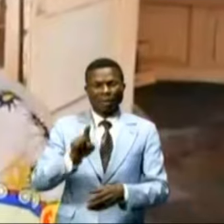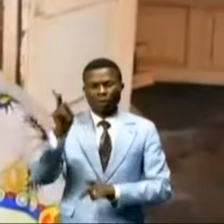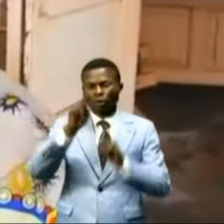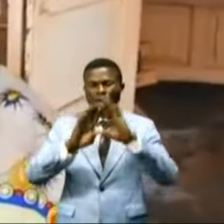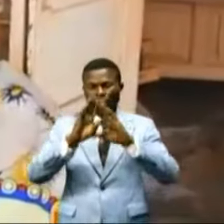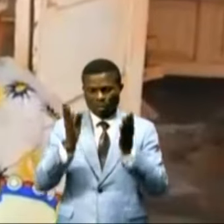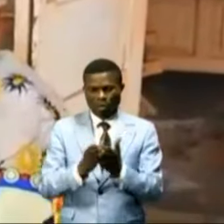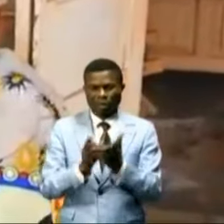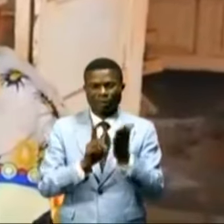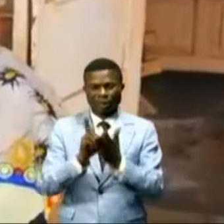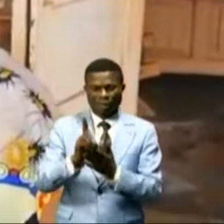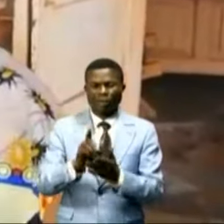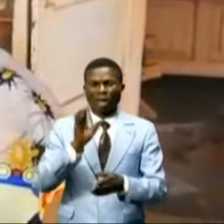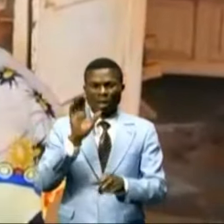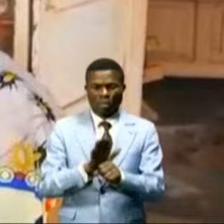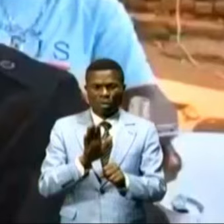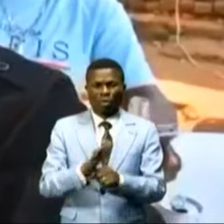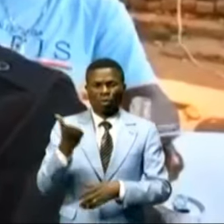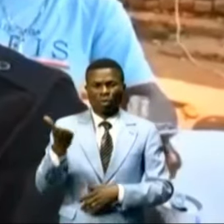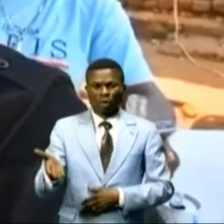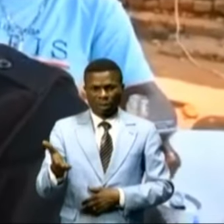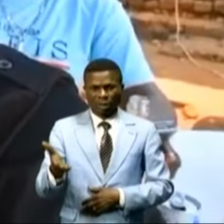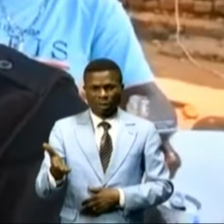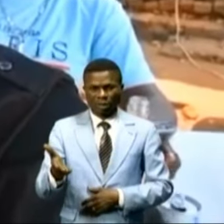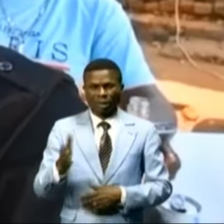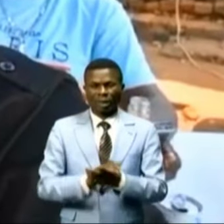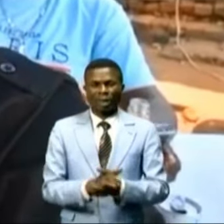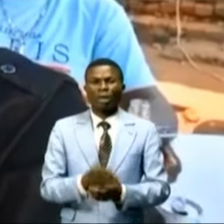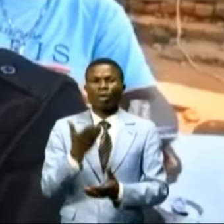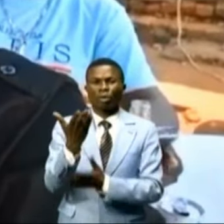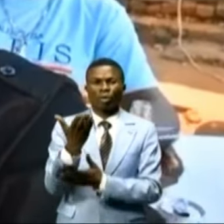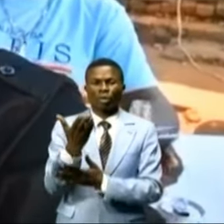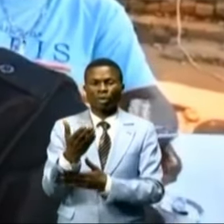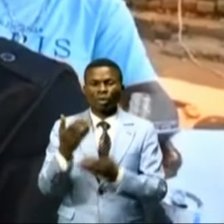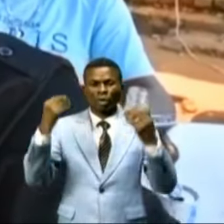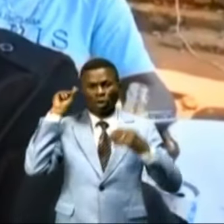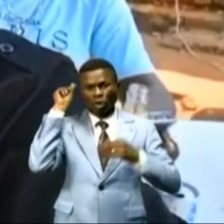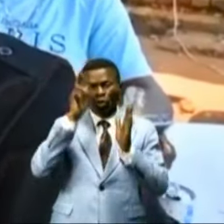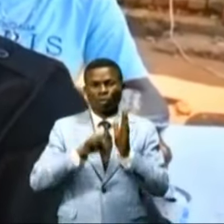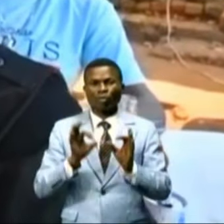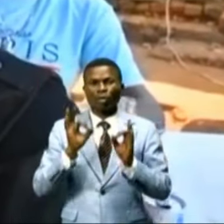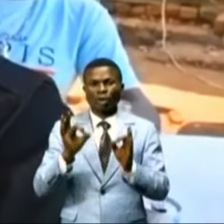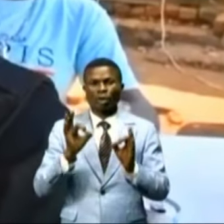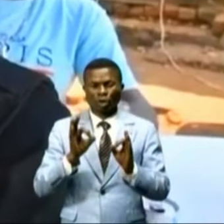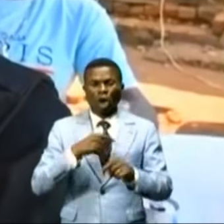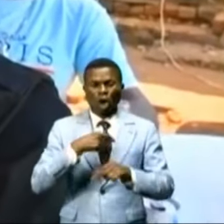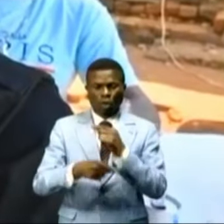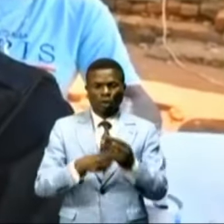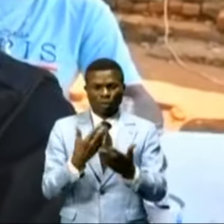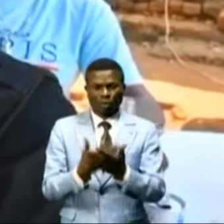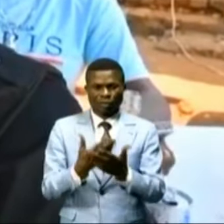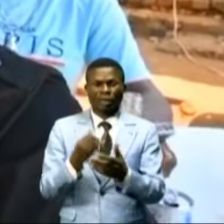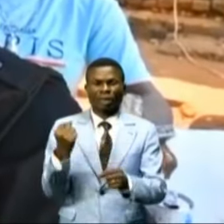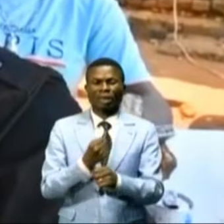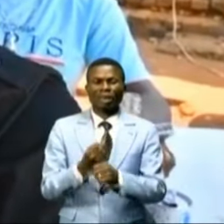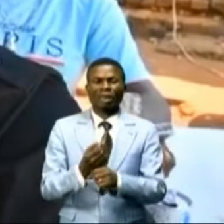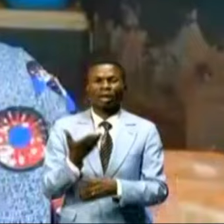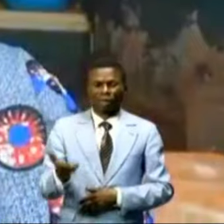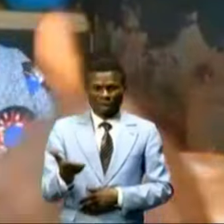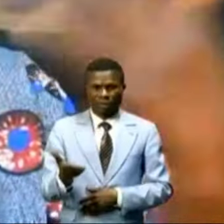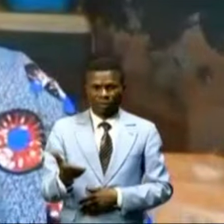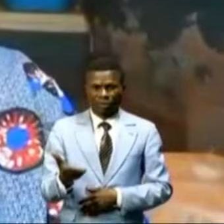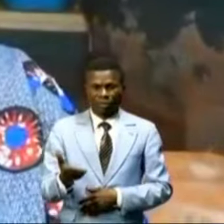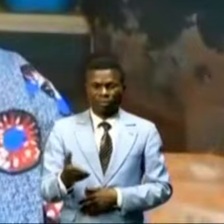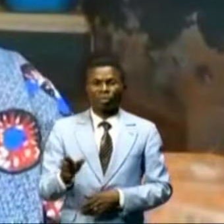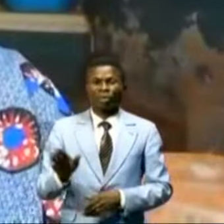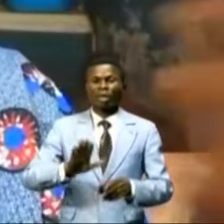redécollage de la province sont énormes. Tout ce que nous pouvons demander au nouveau gouverneur, c'est d'entrer vite en possession de ses nouvelles charges. Mboke